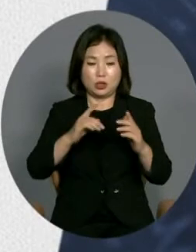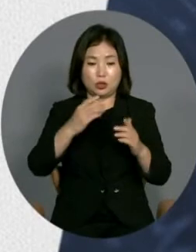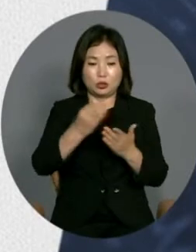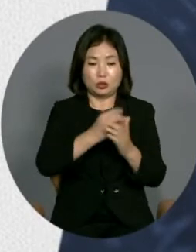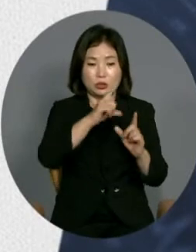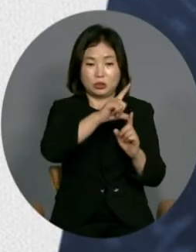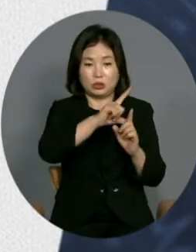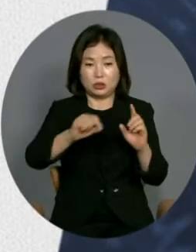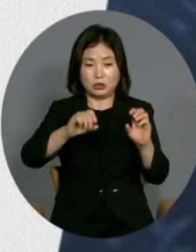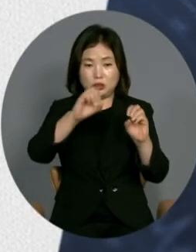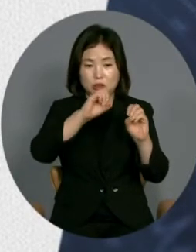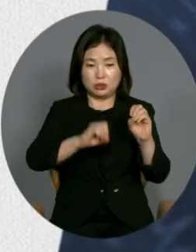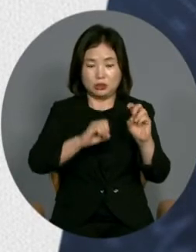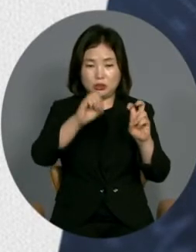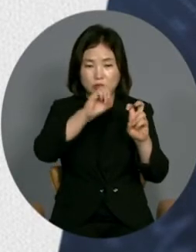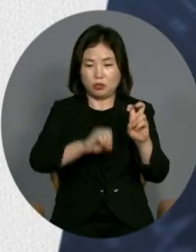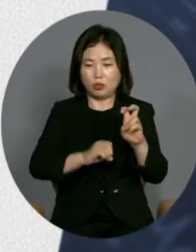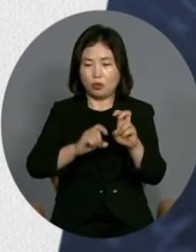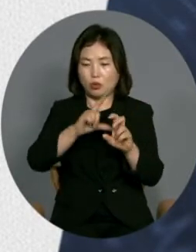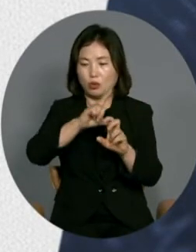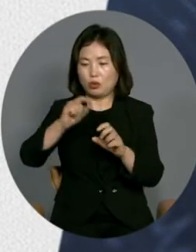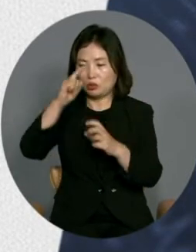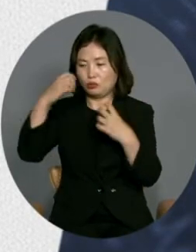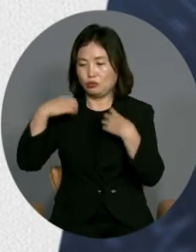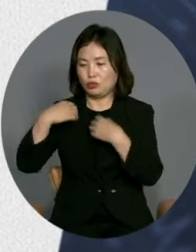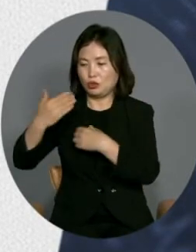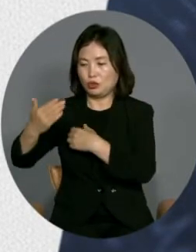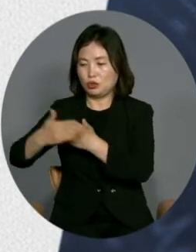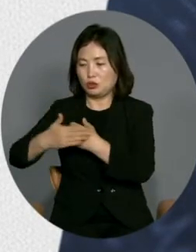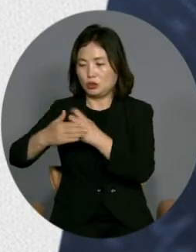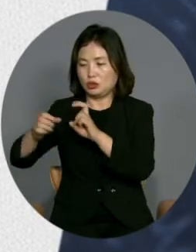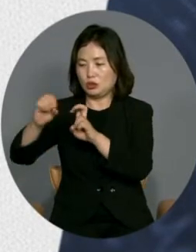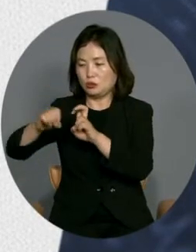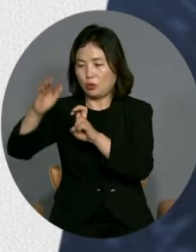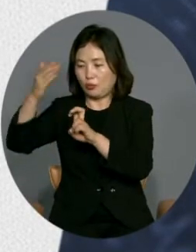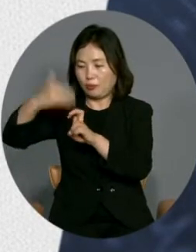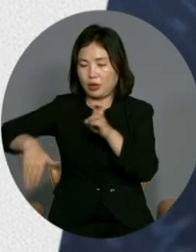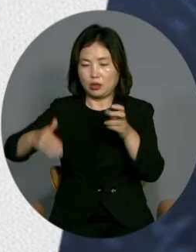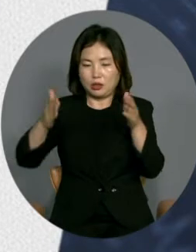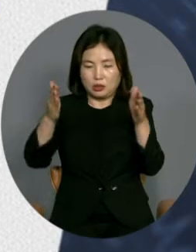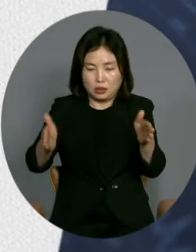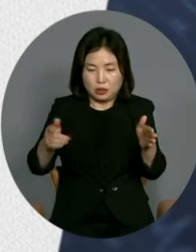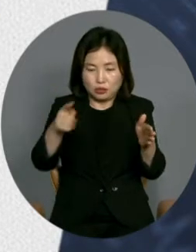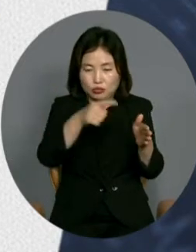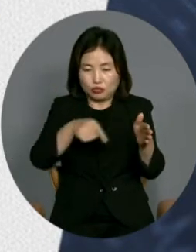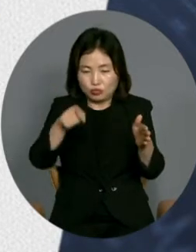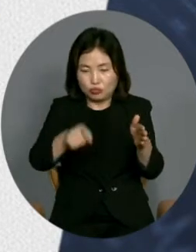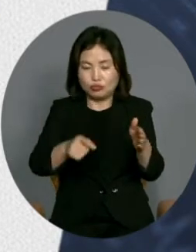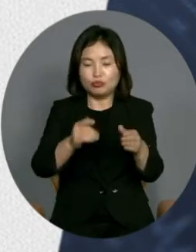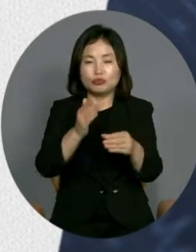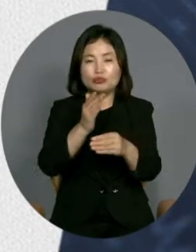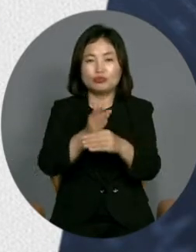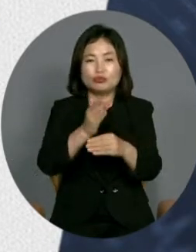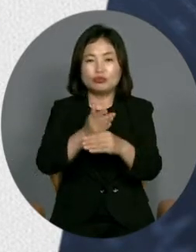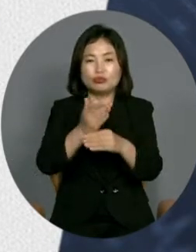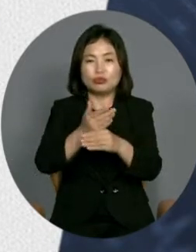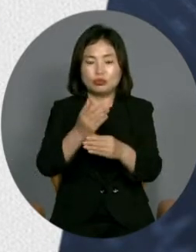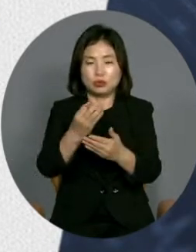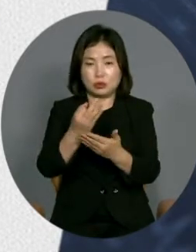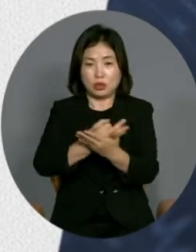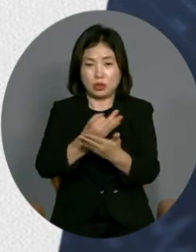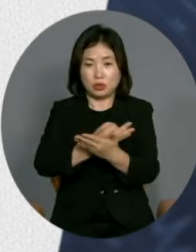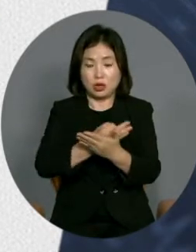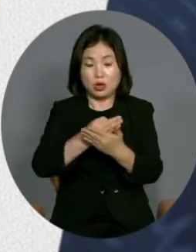20%와 정부 지원을 받은 하위 20%를 뺀 소득 2, 3, 4분위 이른바 중산층